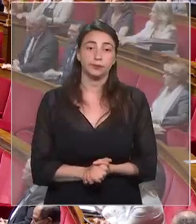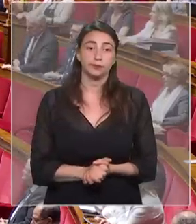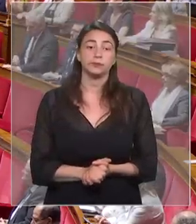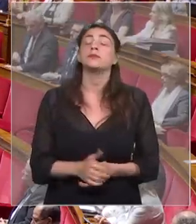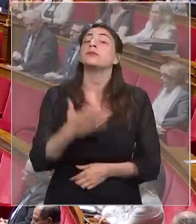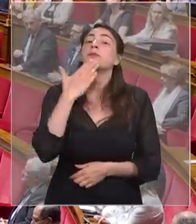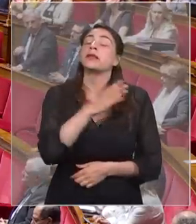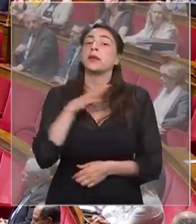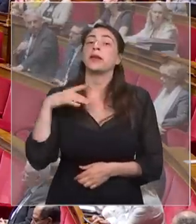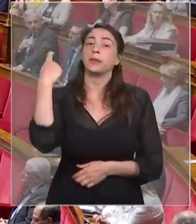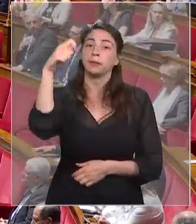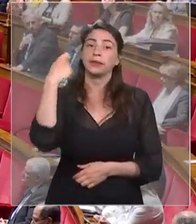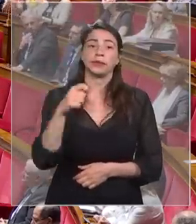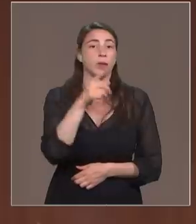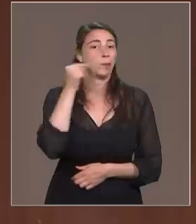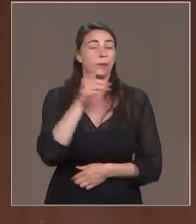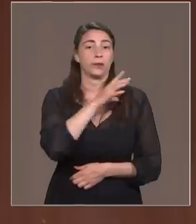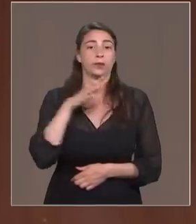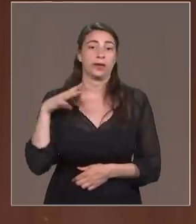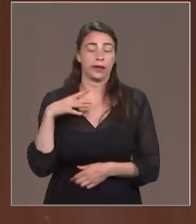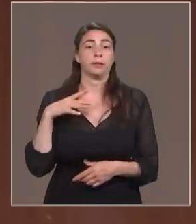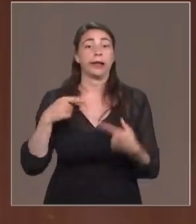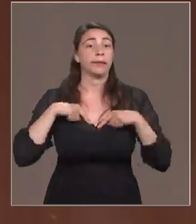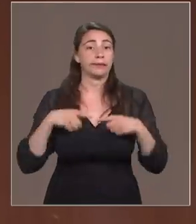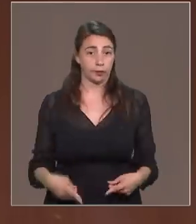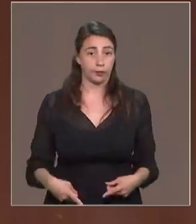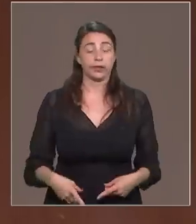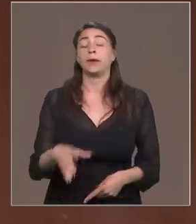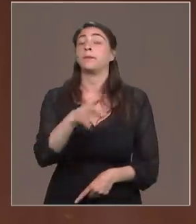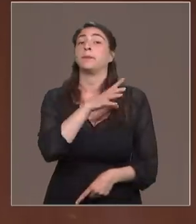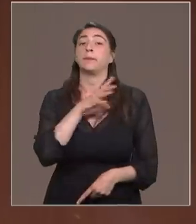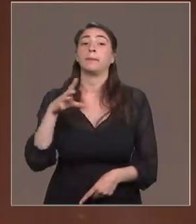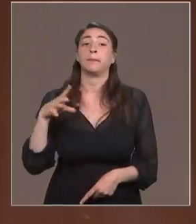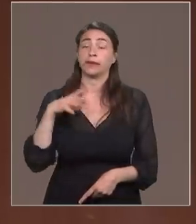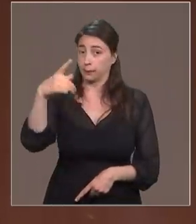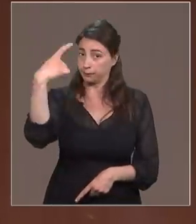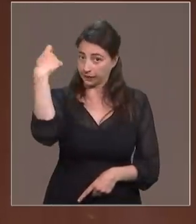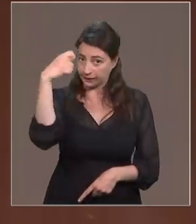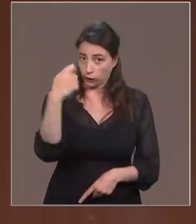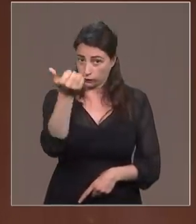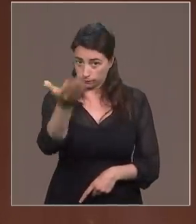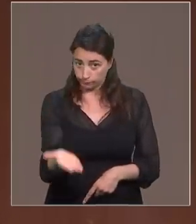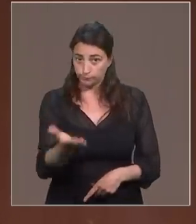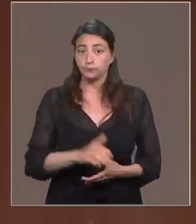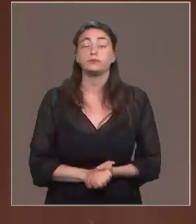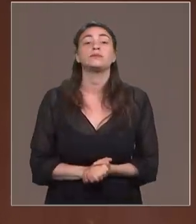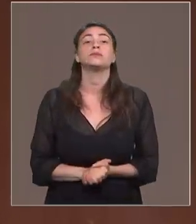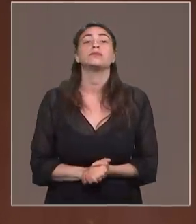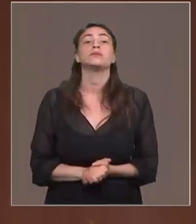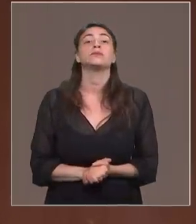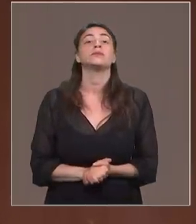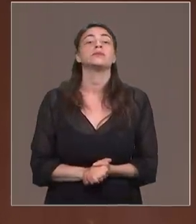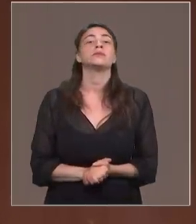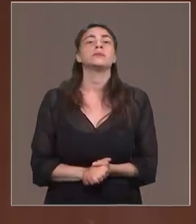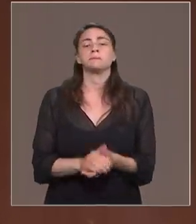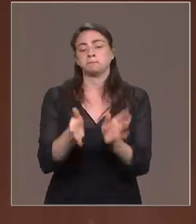Merci Madame la Présidente, Mesdames et Messieurs les députés, Madame la Présidente Aurore Berger. Les mots que vous venez de lire